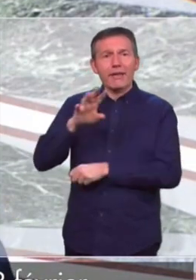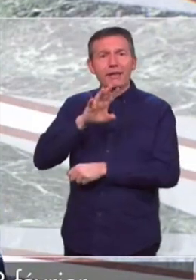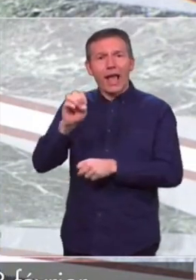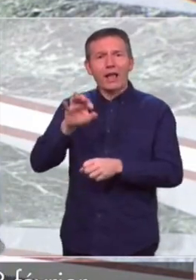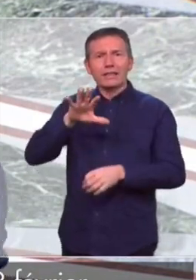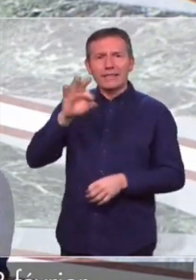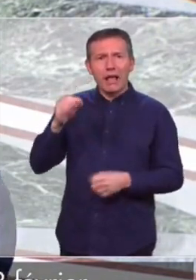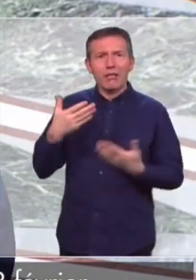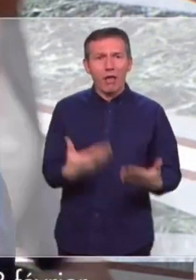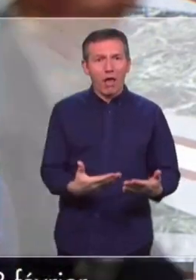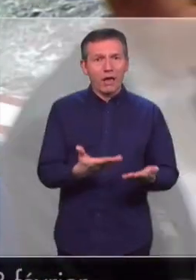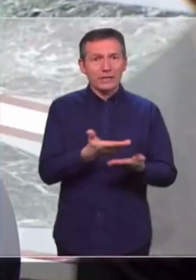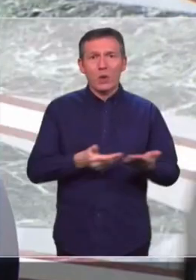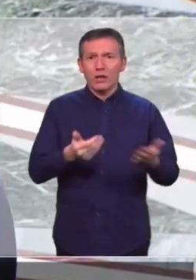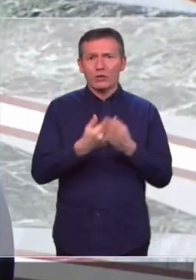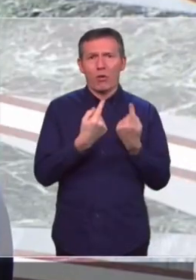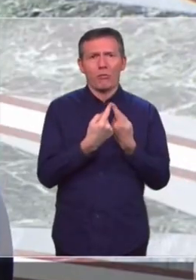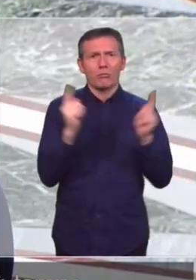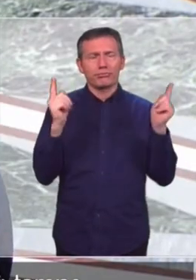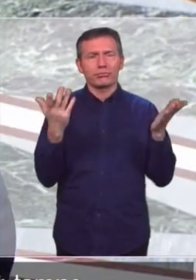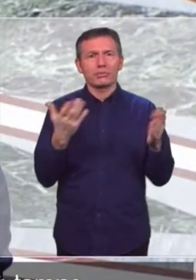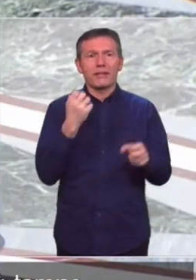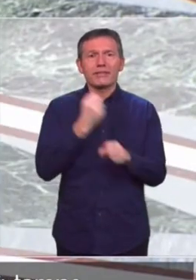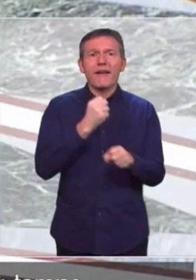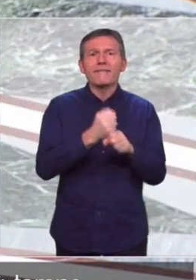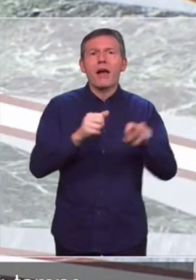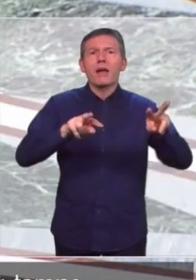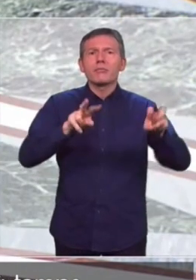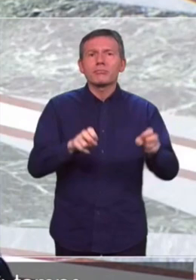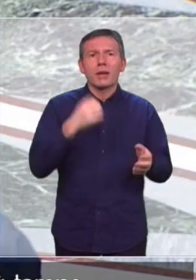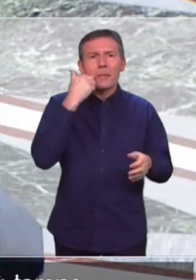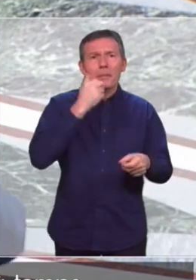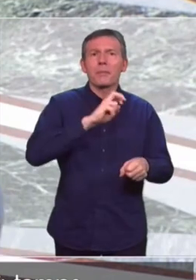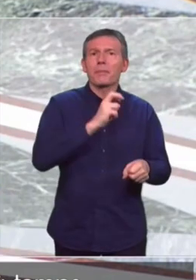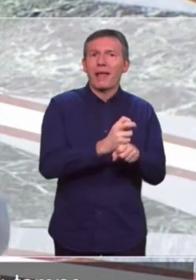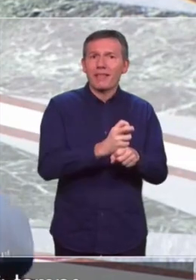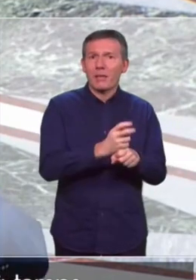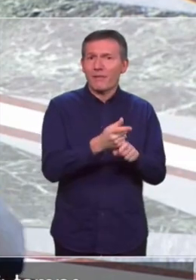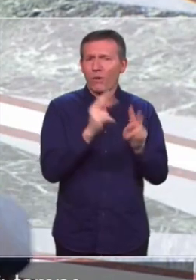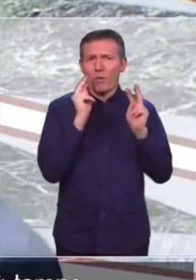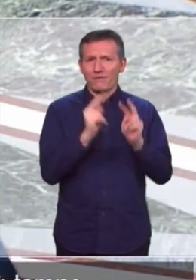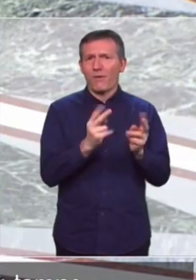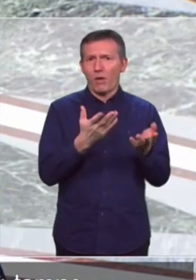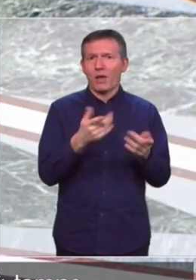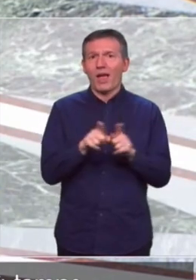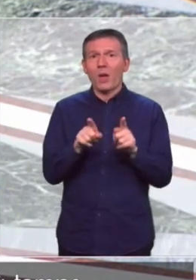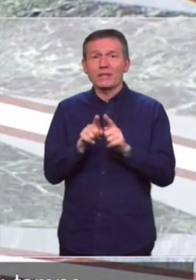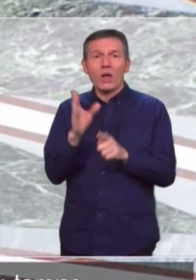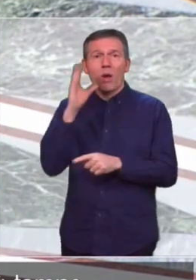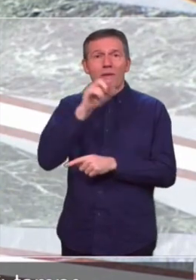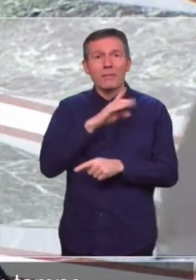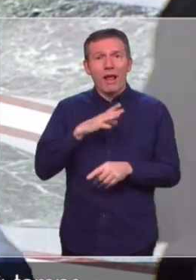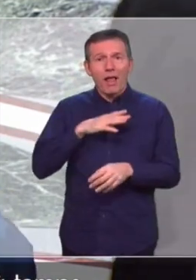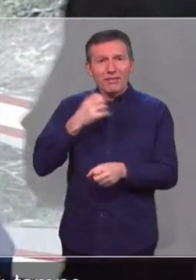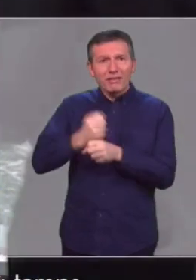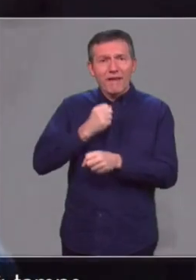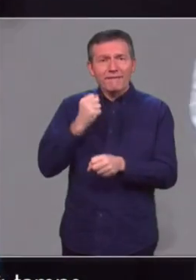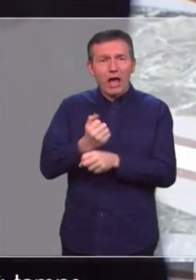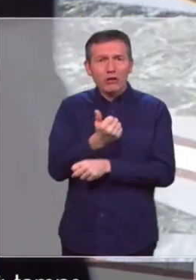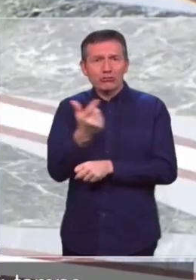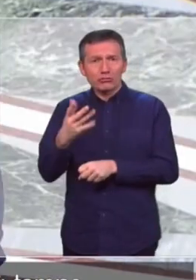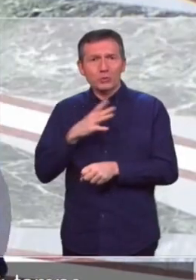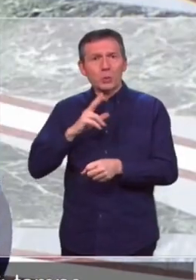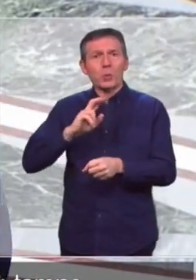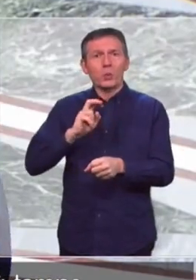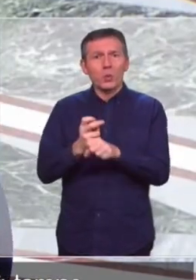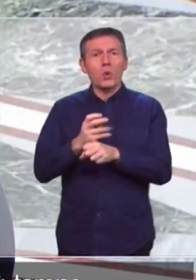que la pénibilité doit être regardée partout de la même façon. Ce n'est pas pour autant que nous renions le fait qu'il y ait des tâches pénibles, c'est simplement que